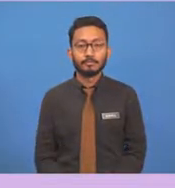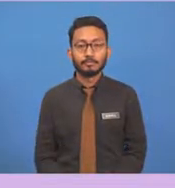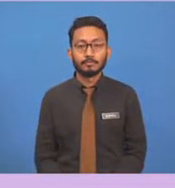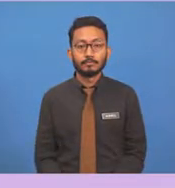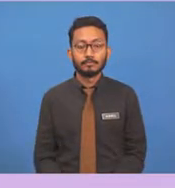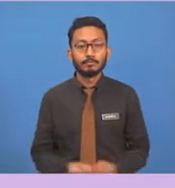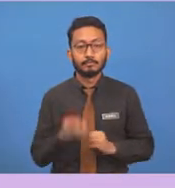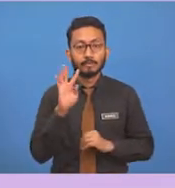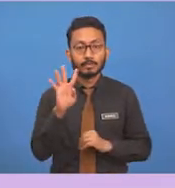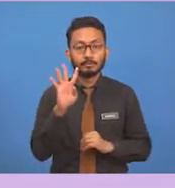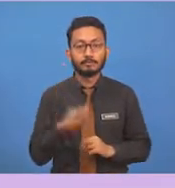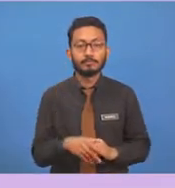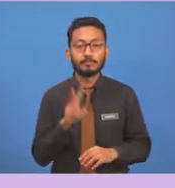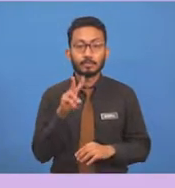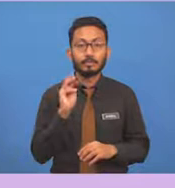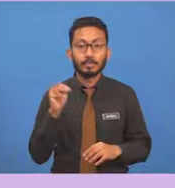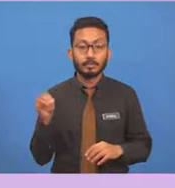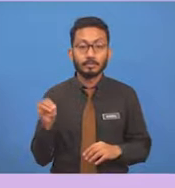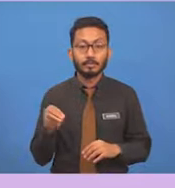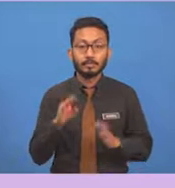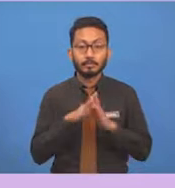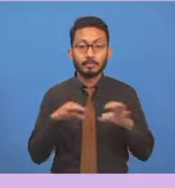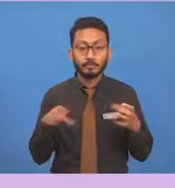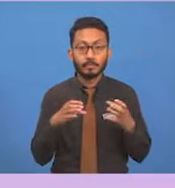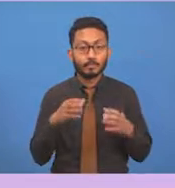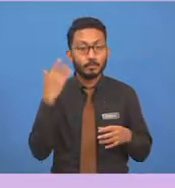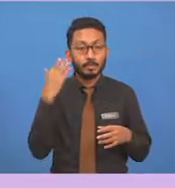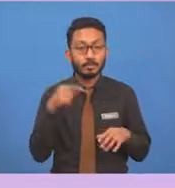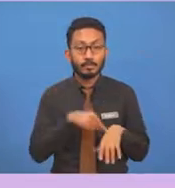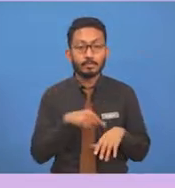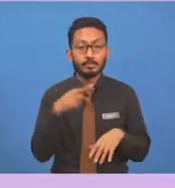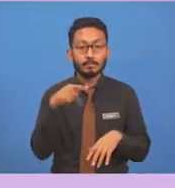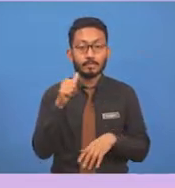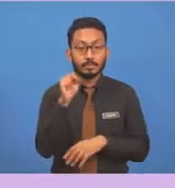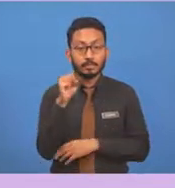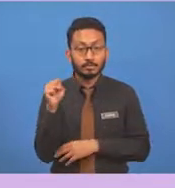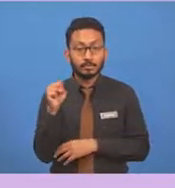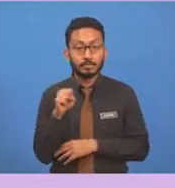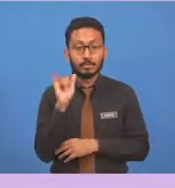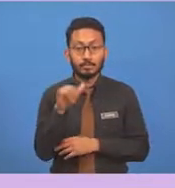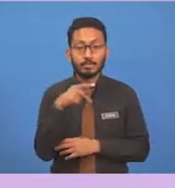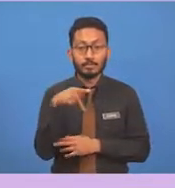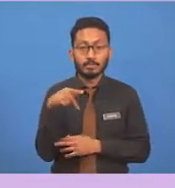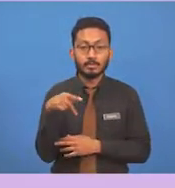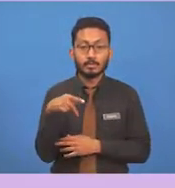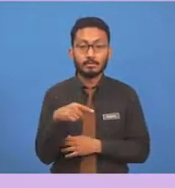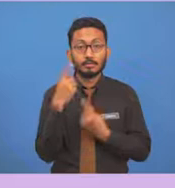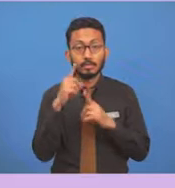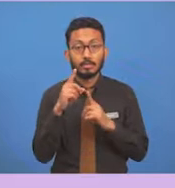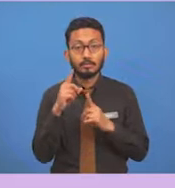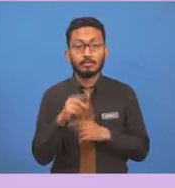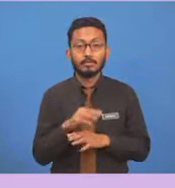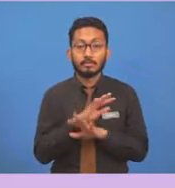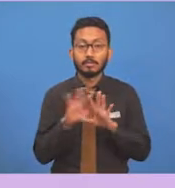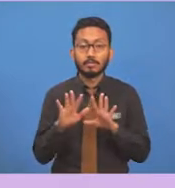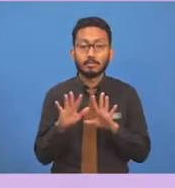4. Dua murid membuat bising di perpustakaan. Ya, murid-murid. Jawapannya, tidak